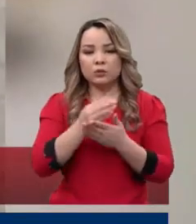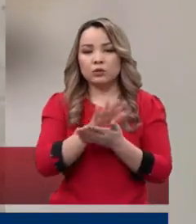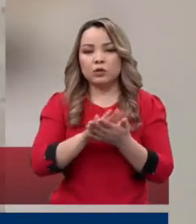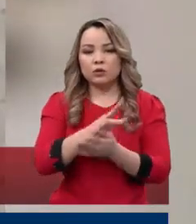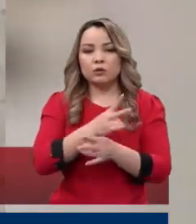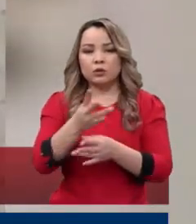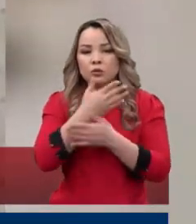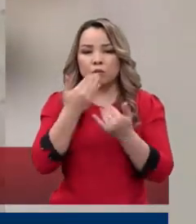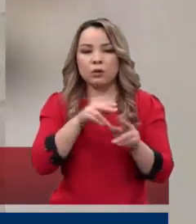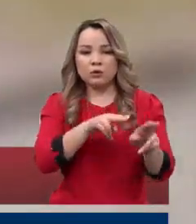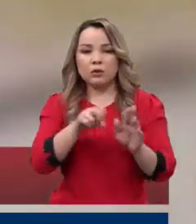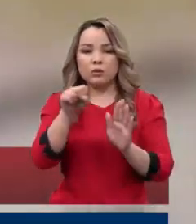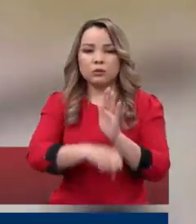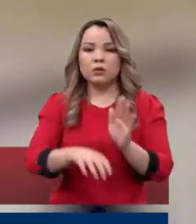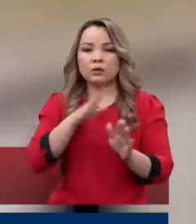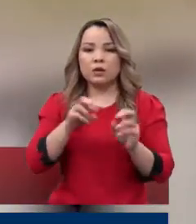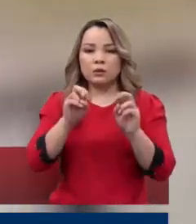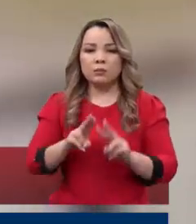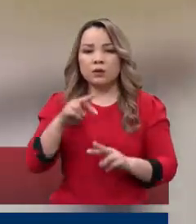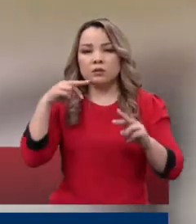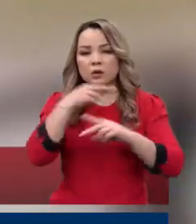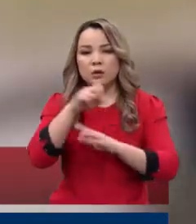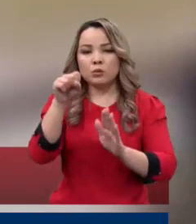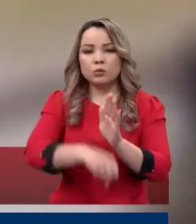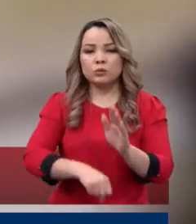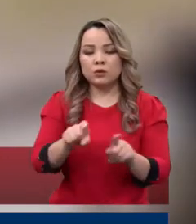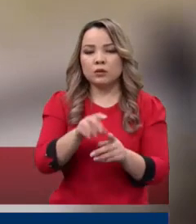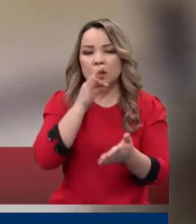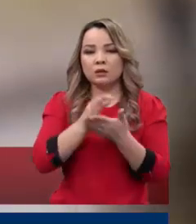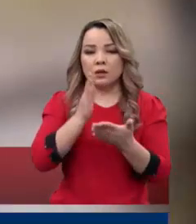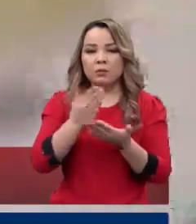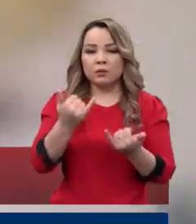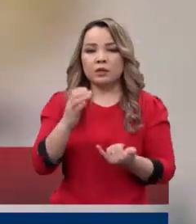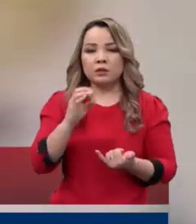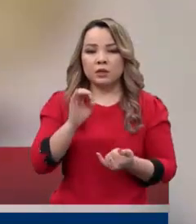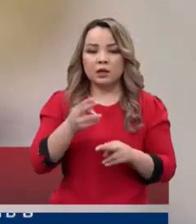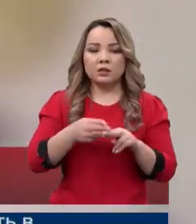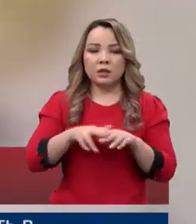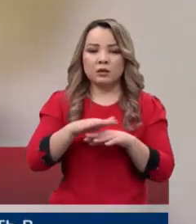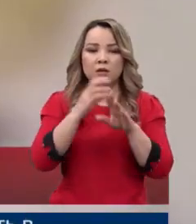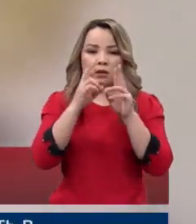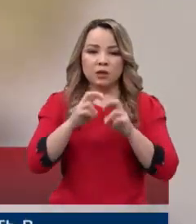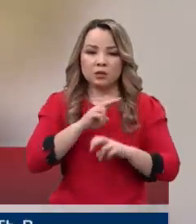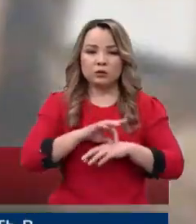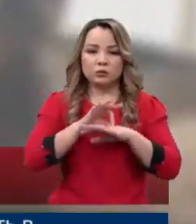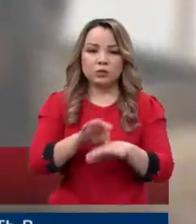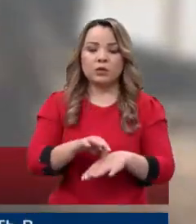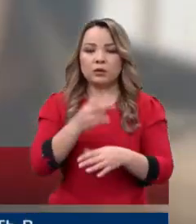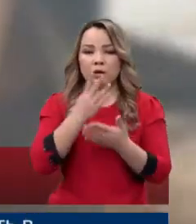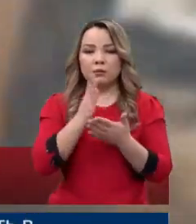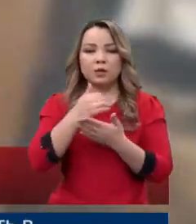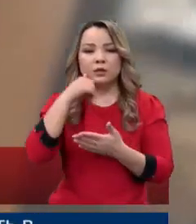айтуда. Ол ит атқыштар салпаңғұлақты арнайы улы қосып арқылы өлтірген дейді. Сондықтан серігін Алматыдағы зертханаға арнайы апарыпты.